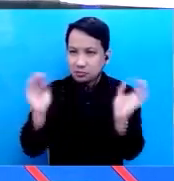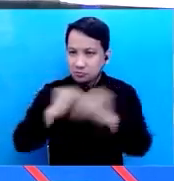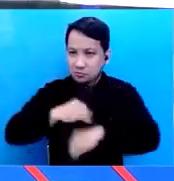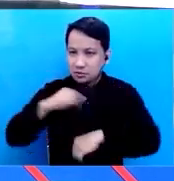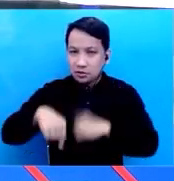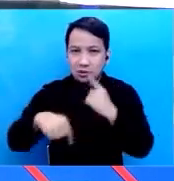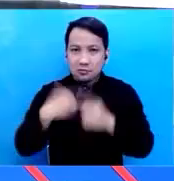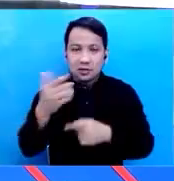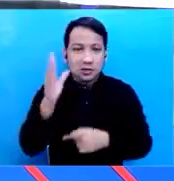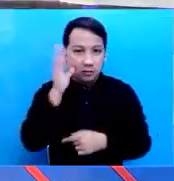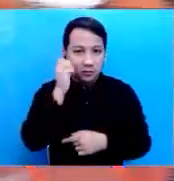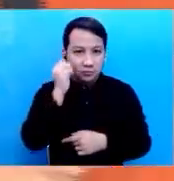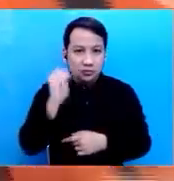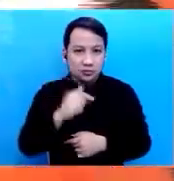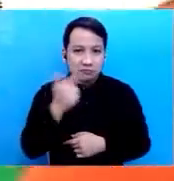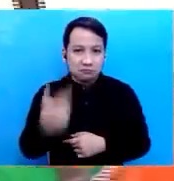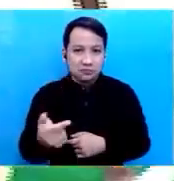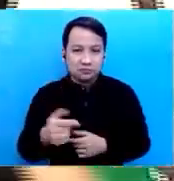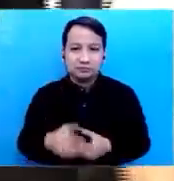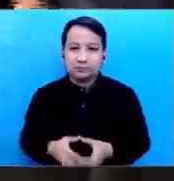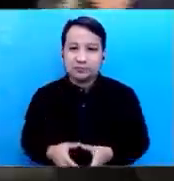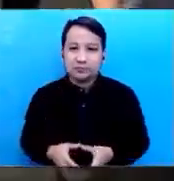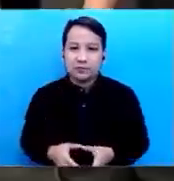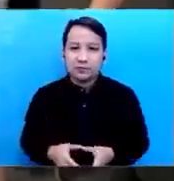Camille Samonte.